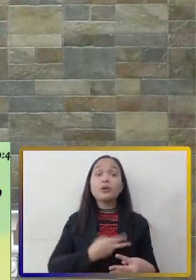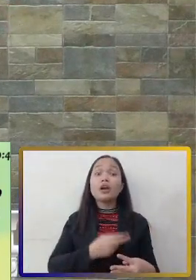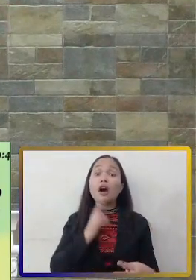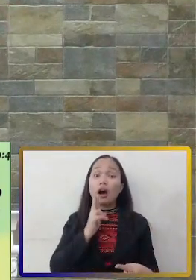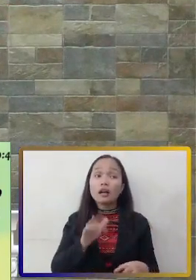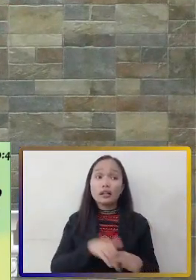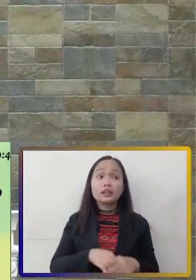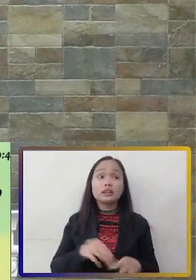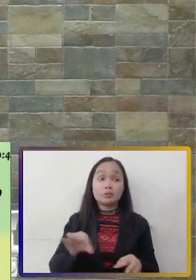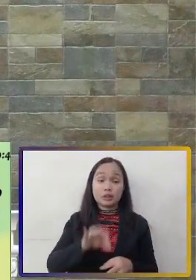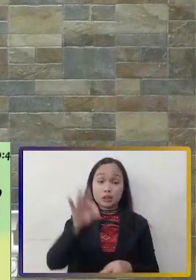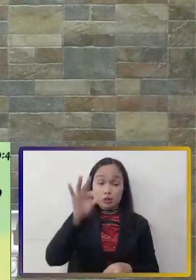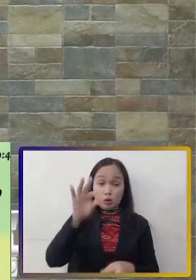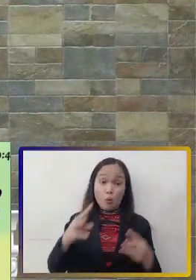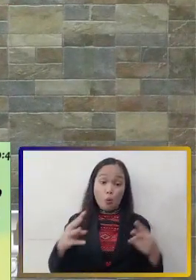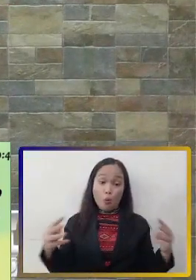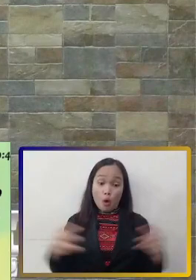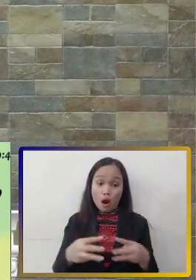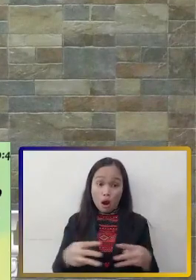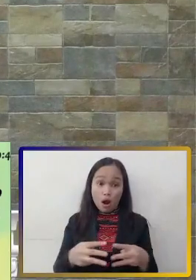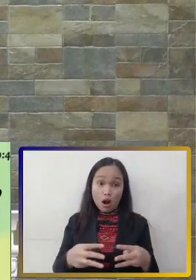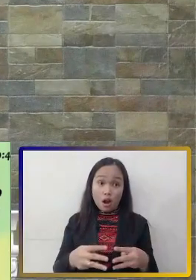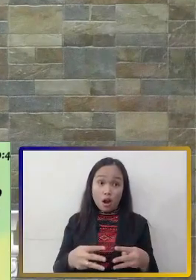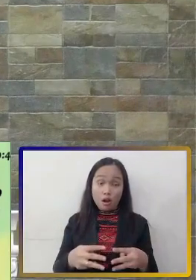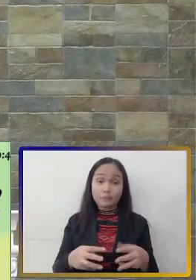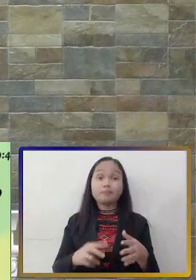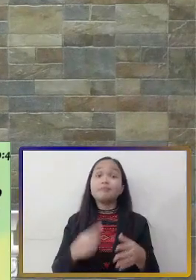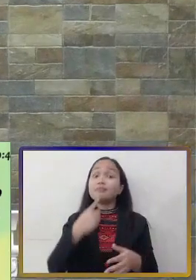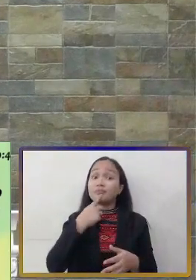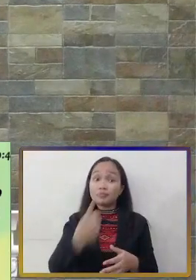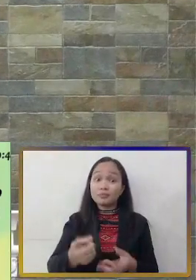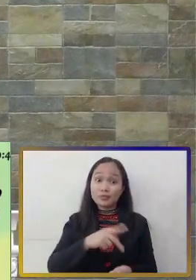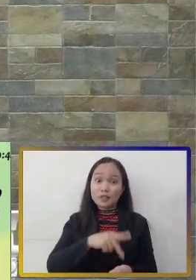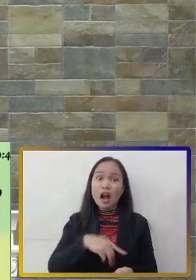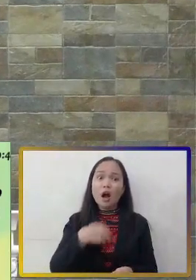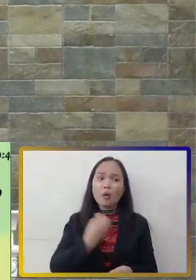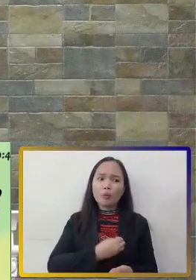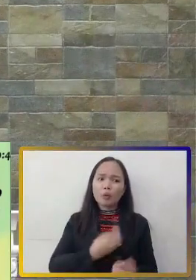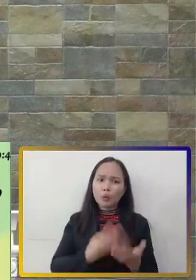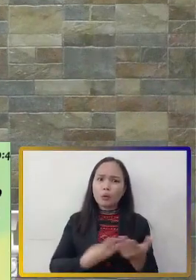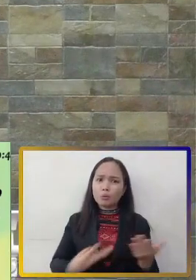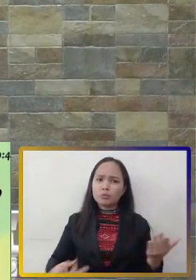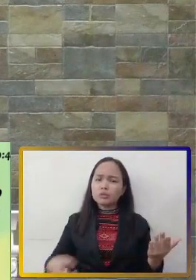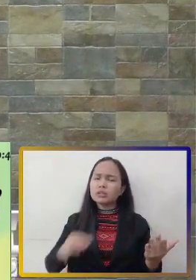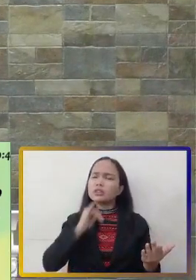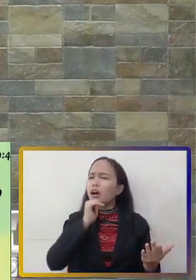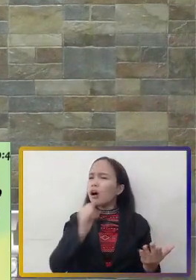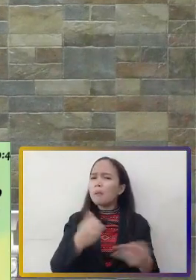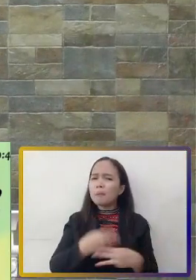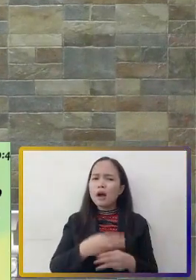the spiritual warfare, then sabi ni Paul, our weapons are not made of